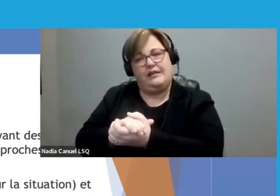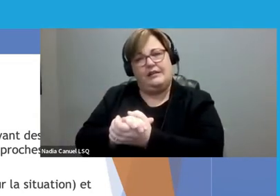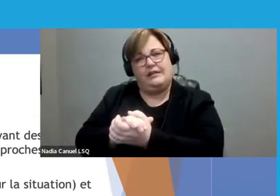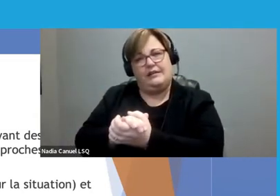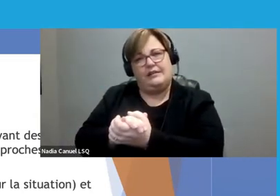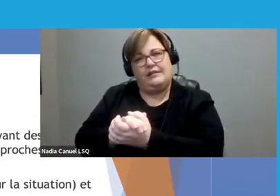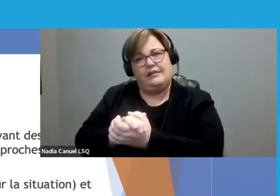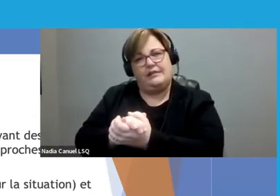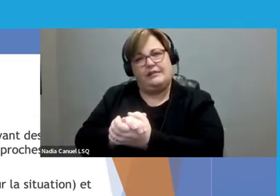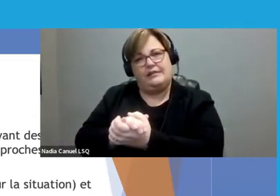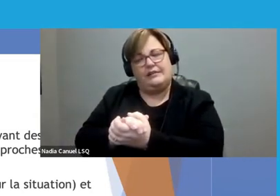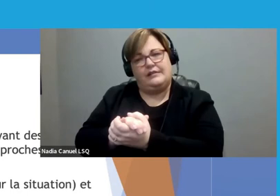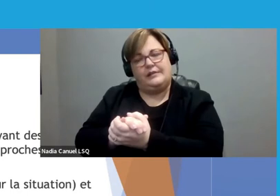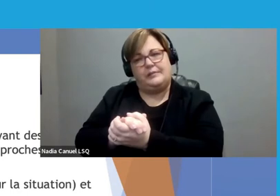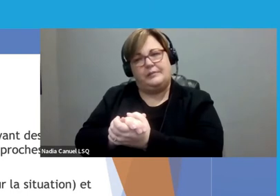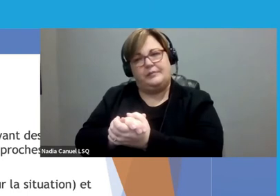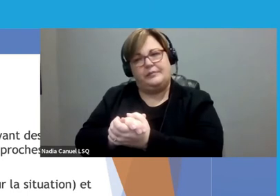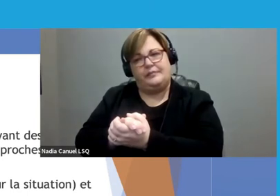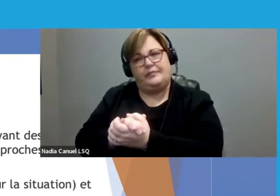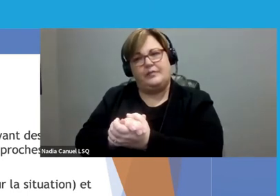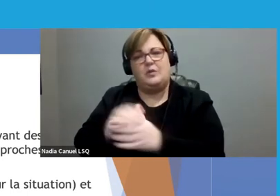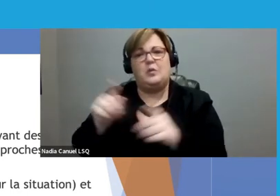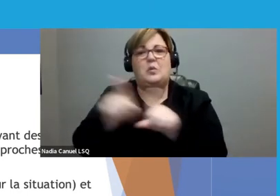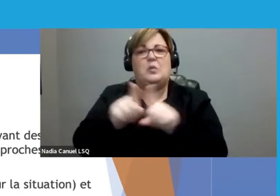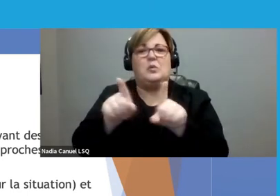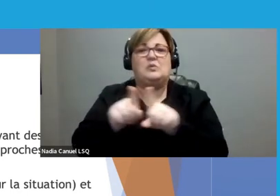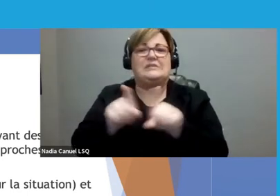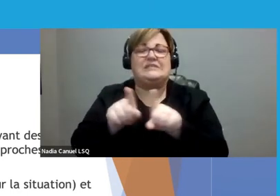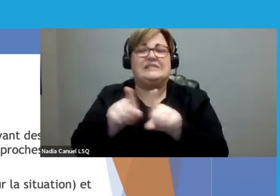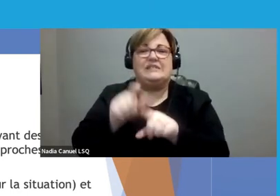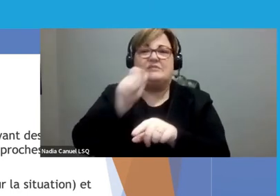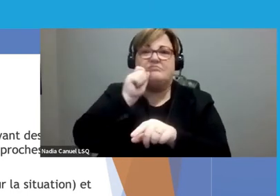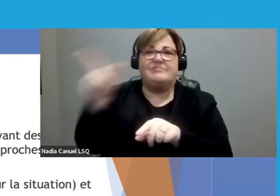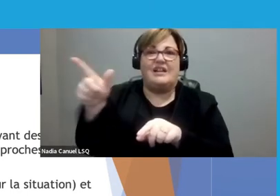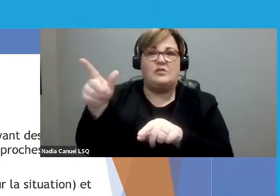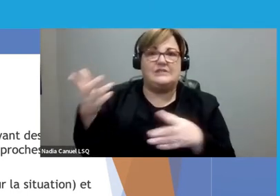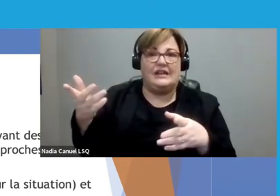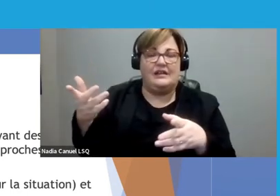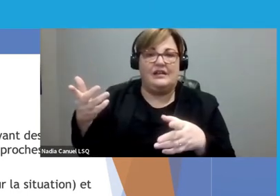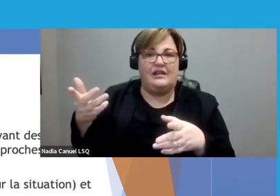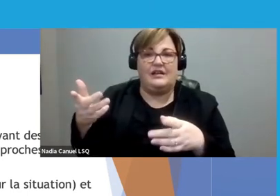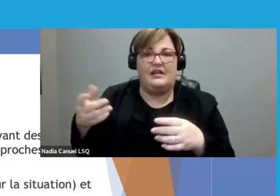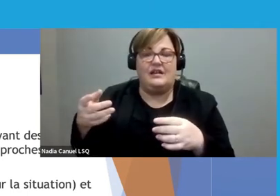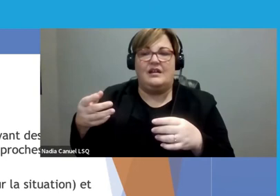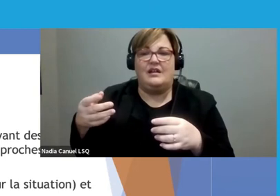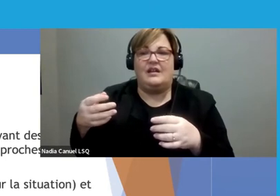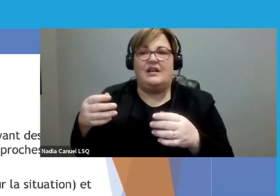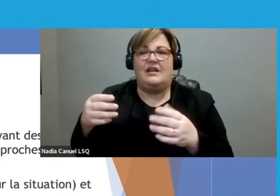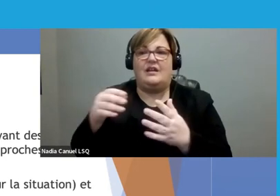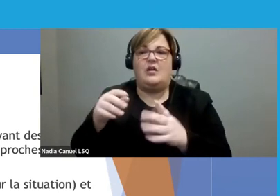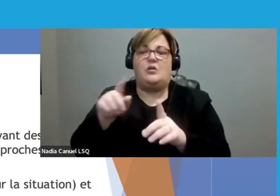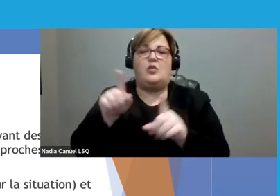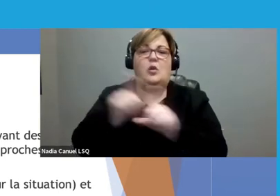à dénoncer, mais aussi à prendre à prendre le